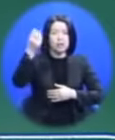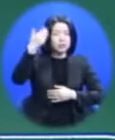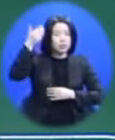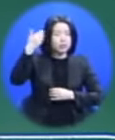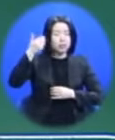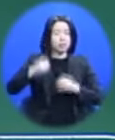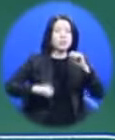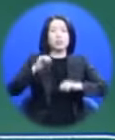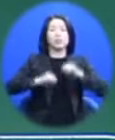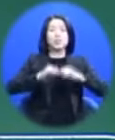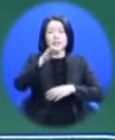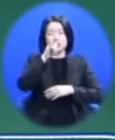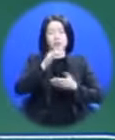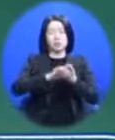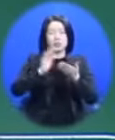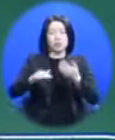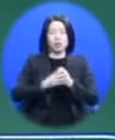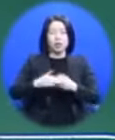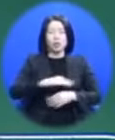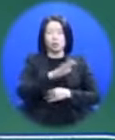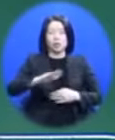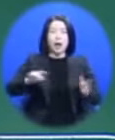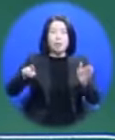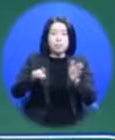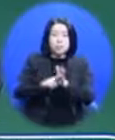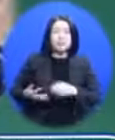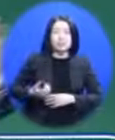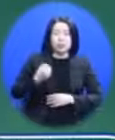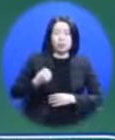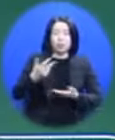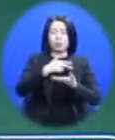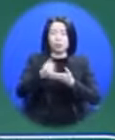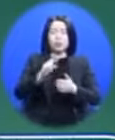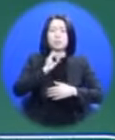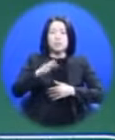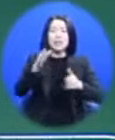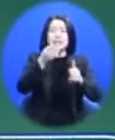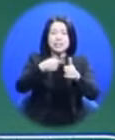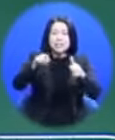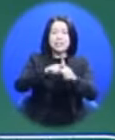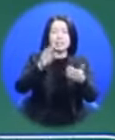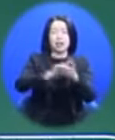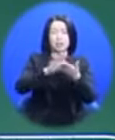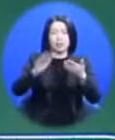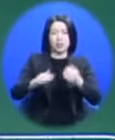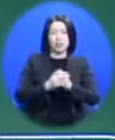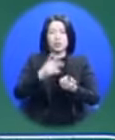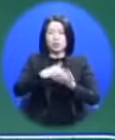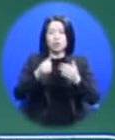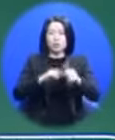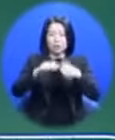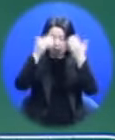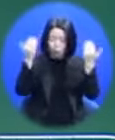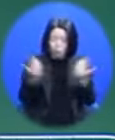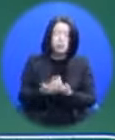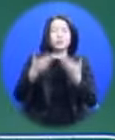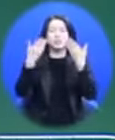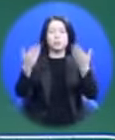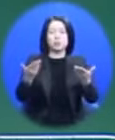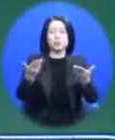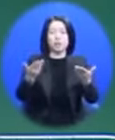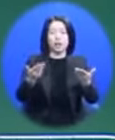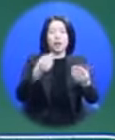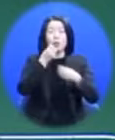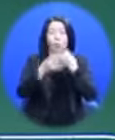역사하세요. 그래서 여러분, 우리가 이제 믿음으로 주님만 의지합니다. 그리고 주님께 나의 모든 것을 드립니다. 그랬다면